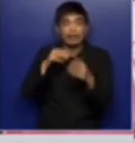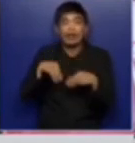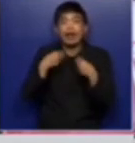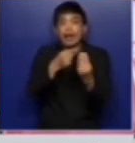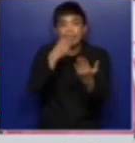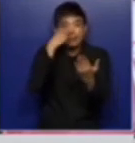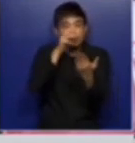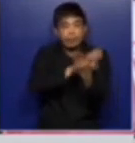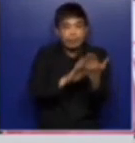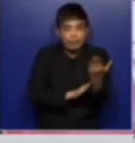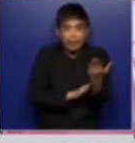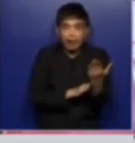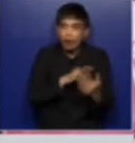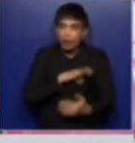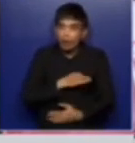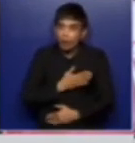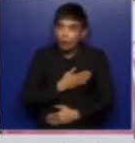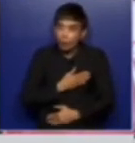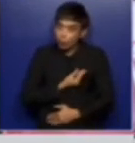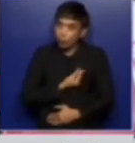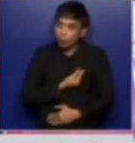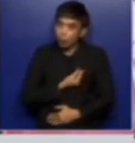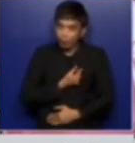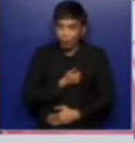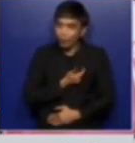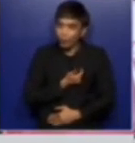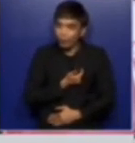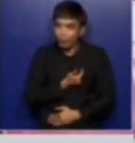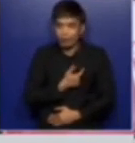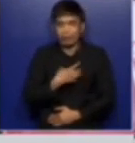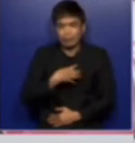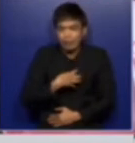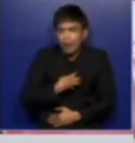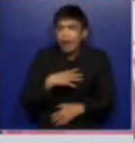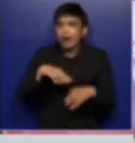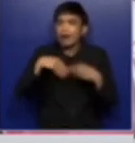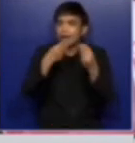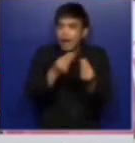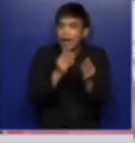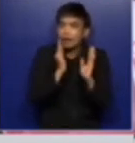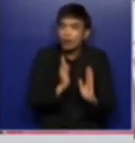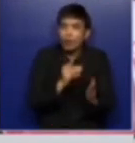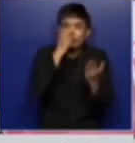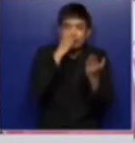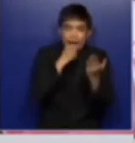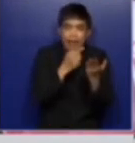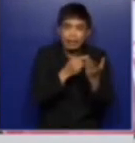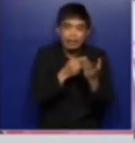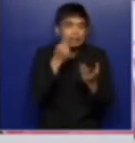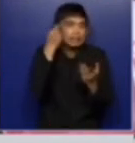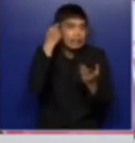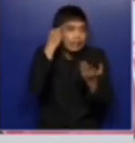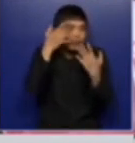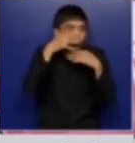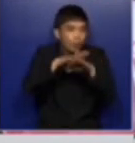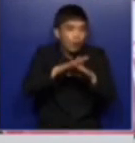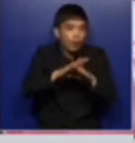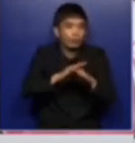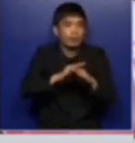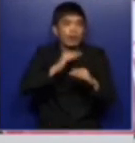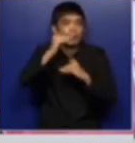ครับอยากให้แนวคิดรวมใจคนไทยสร้างชาติเป็นผลสำเร็